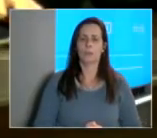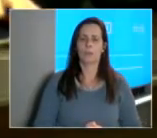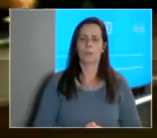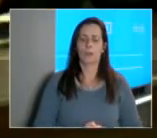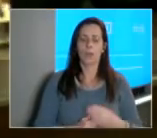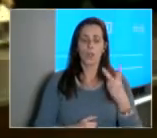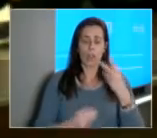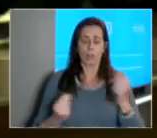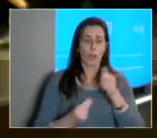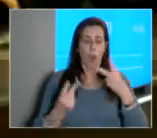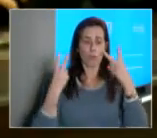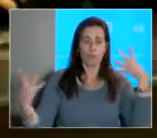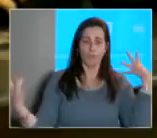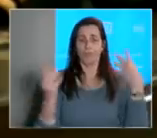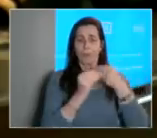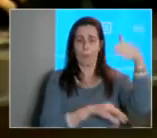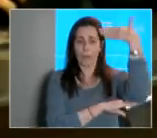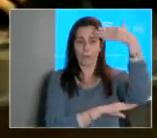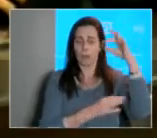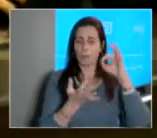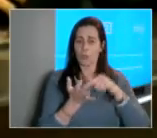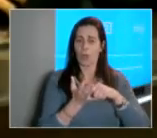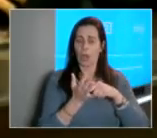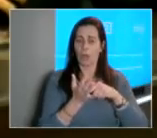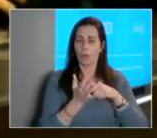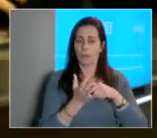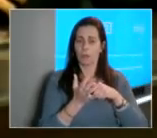שני האירועים החשובים ביותר בתולדות המדינה מבחינת עיצוב